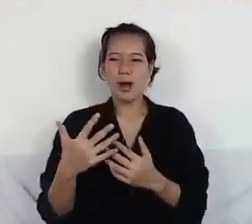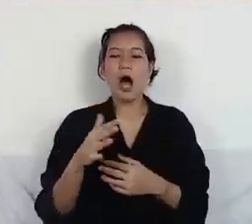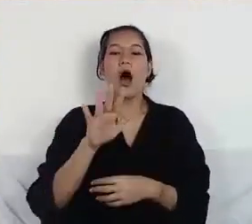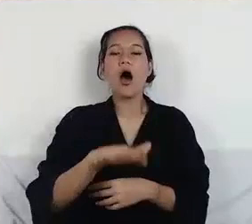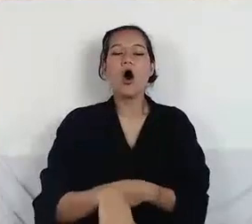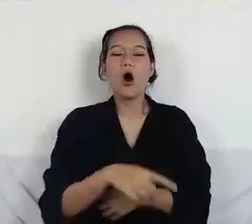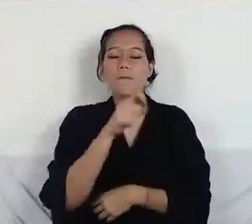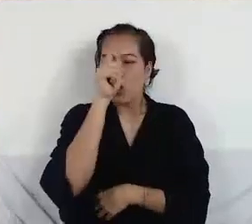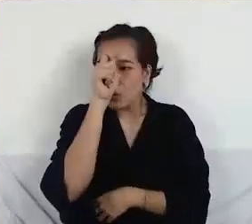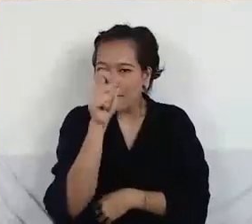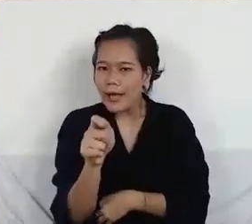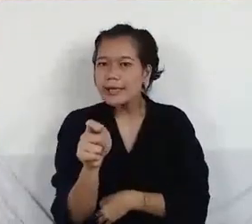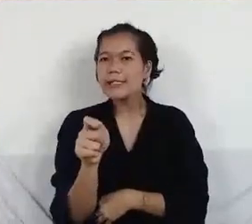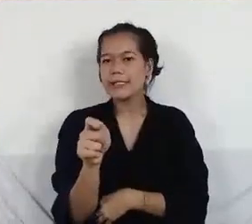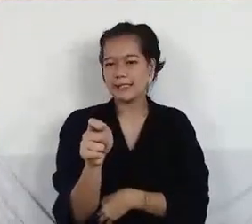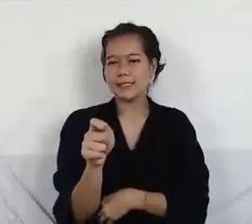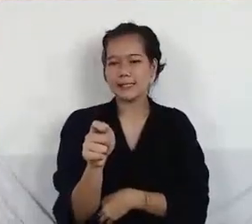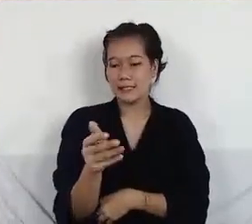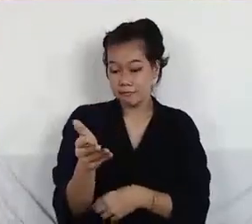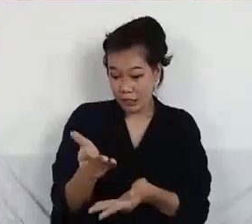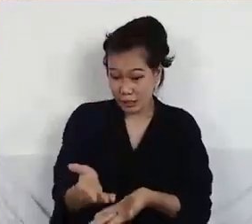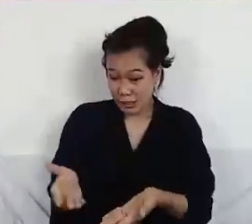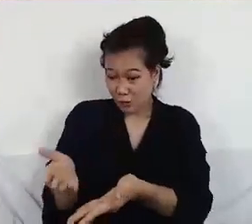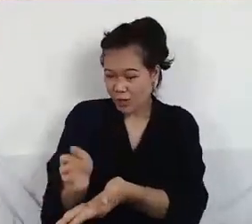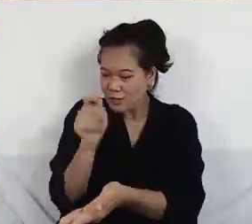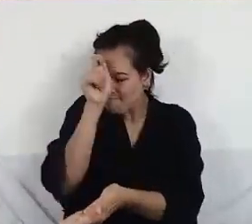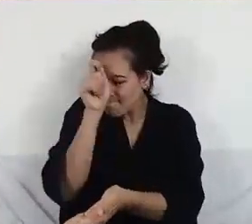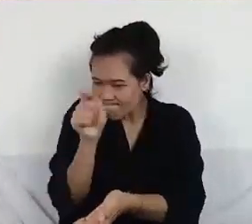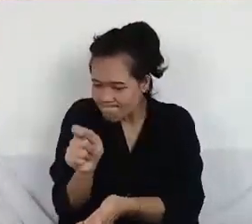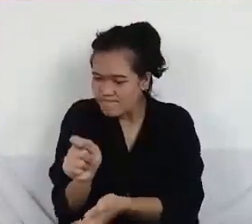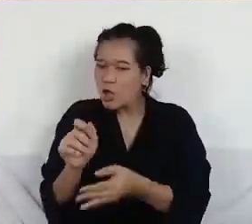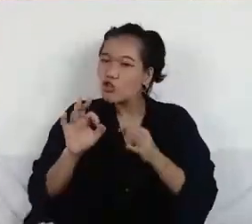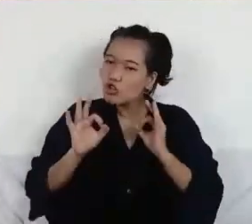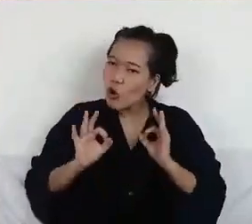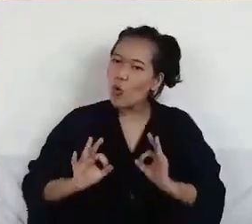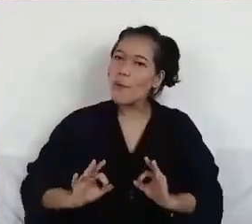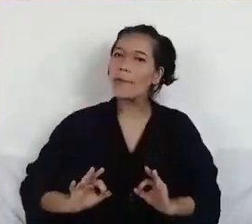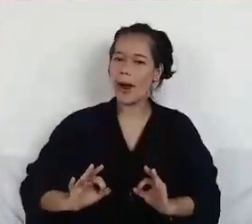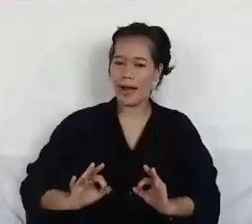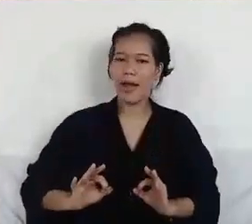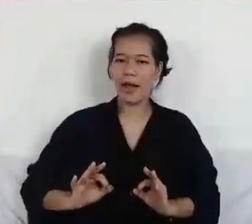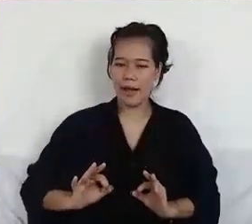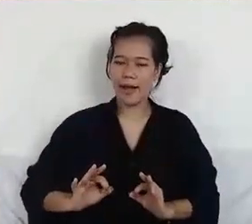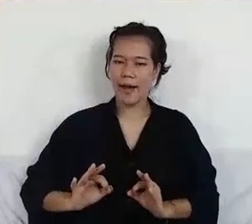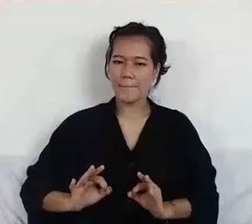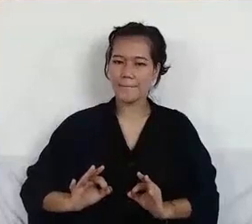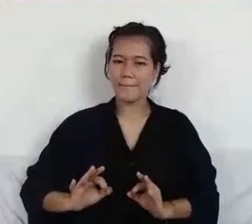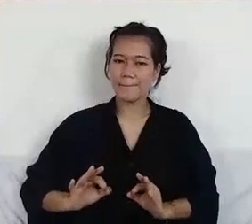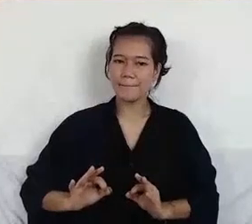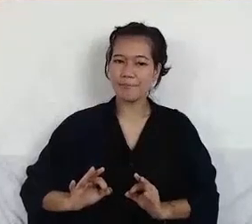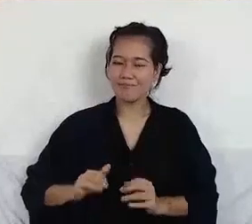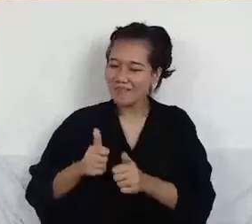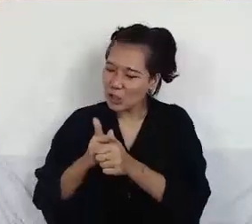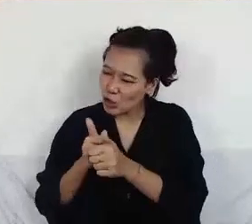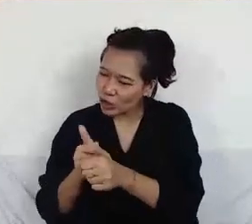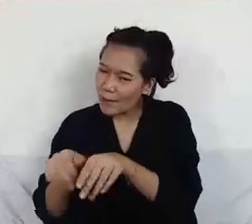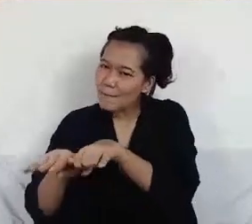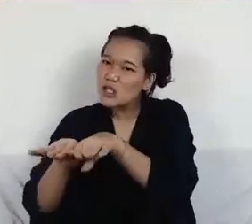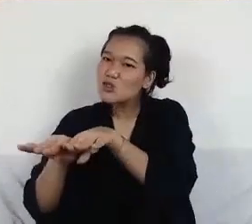Menghormati apa yang ada di situ dengan sopan dan juga bersedia mengikutinya, kira-kira